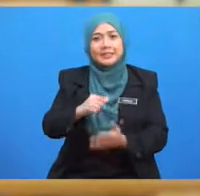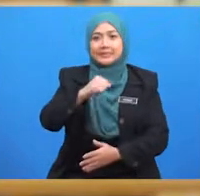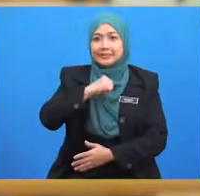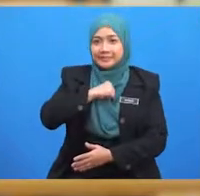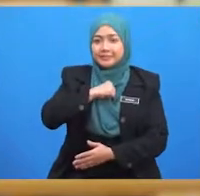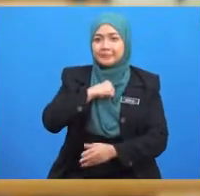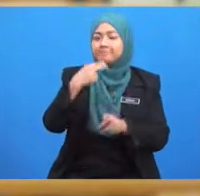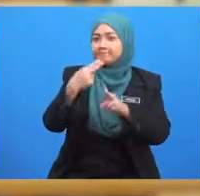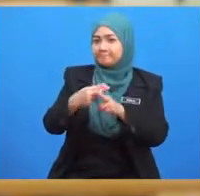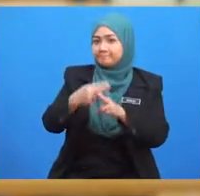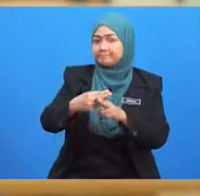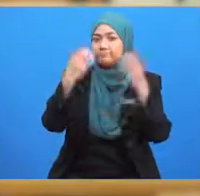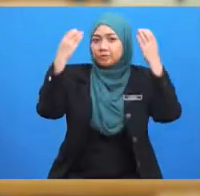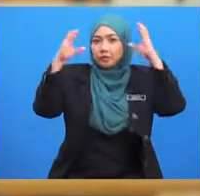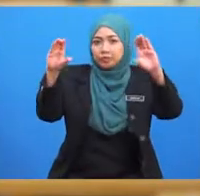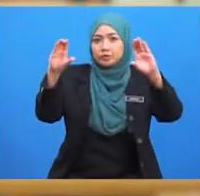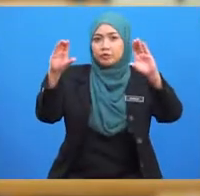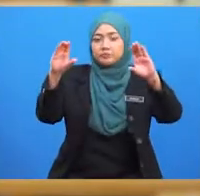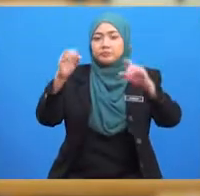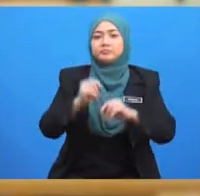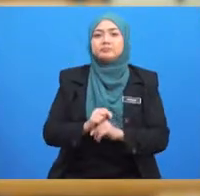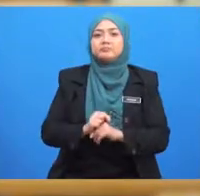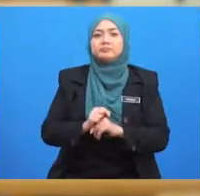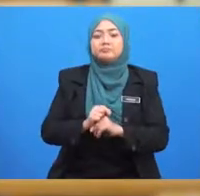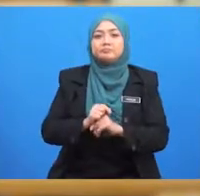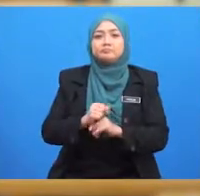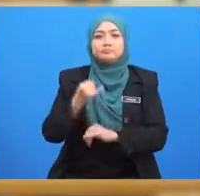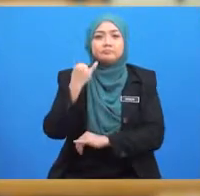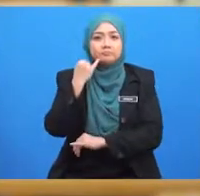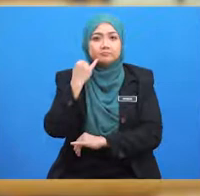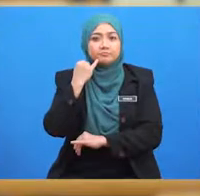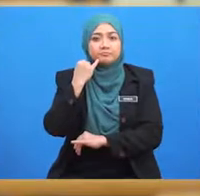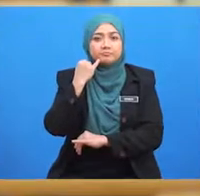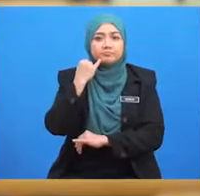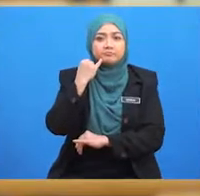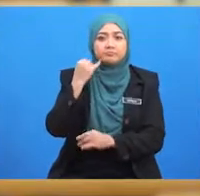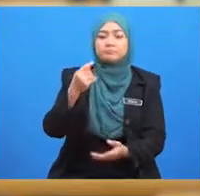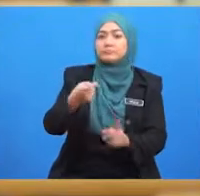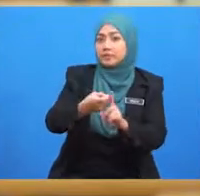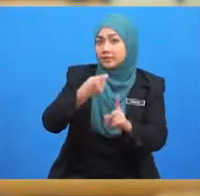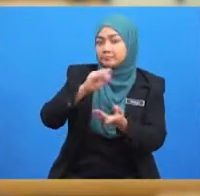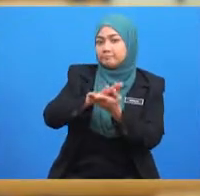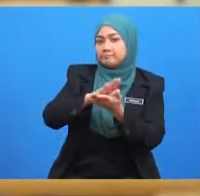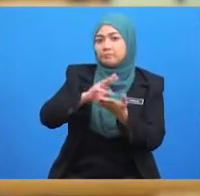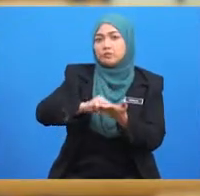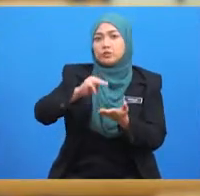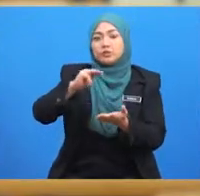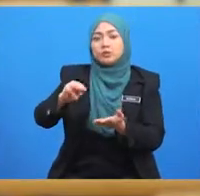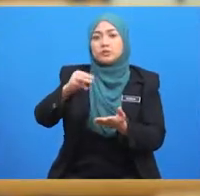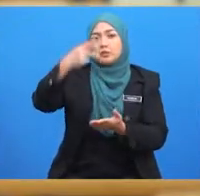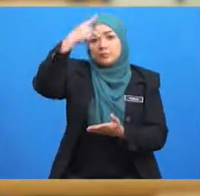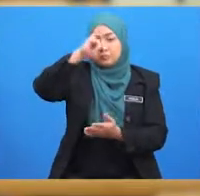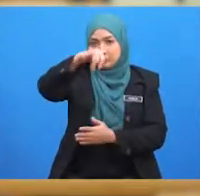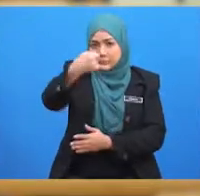saya chegou idealis dari SMK Putrajaya presint 16 1 pada